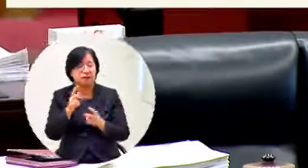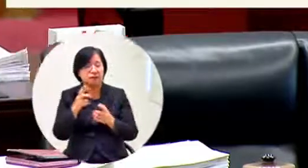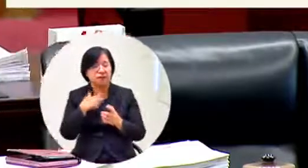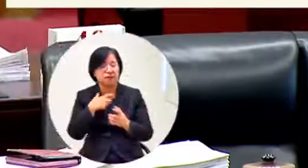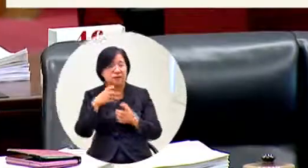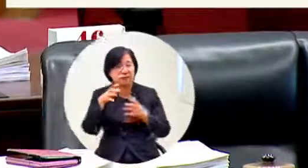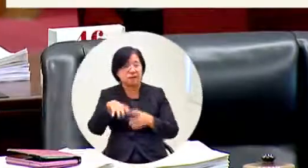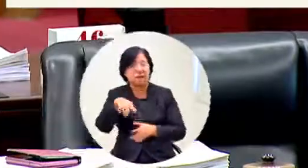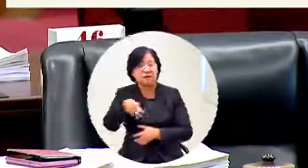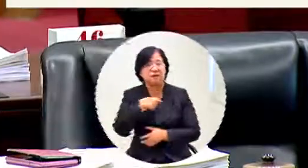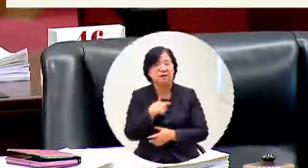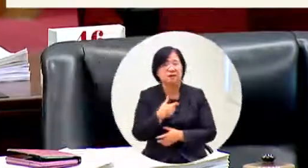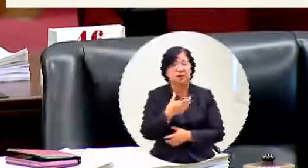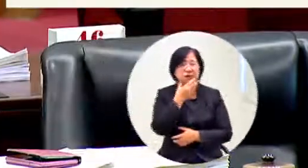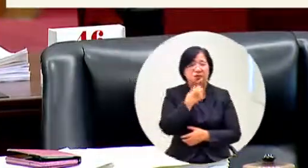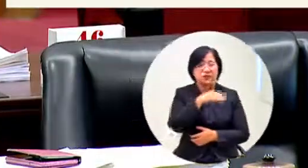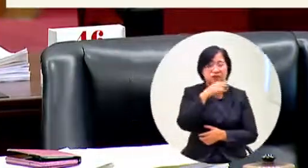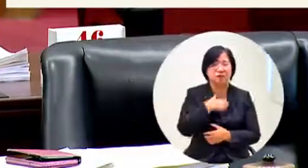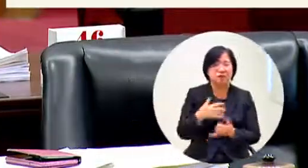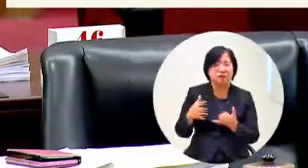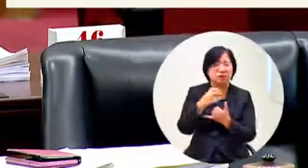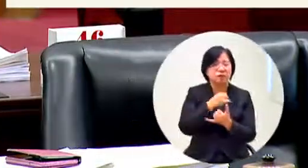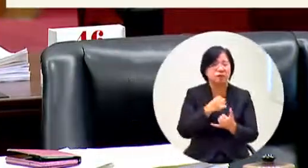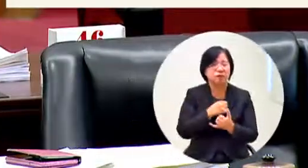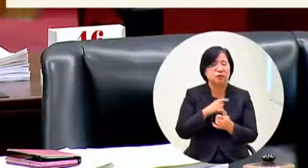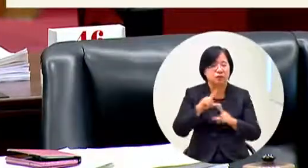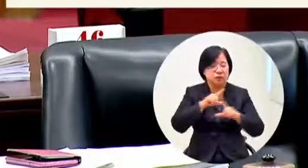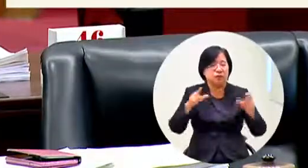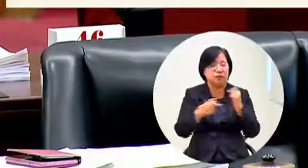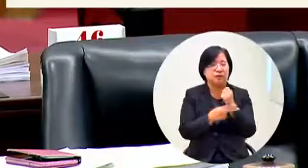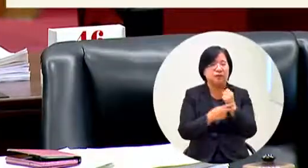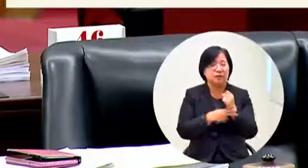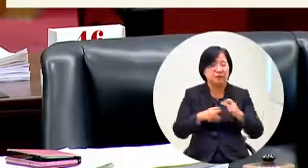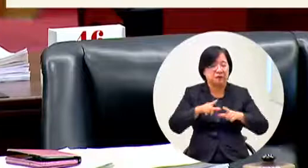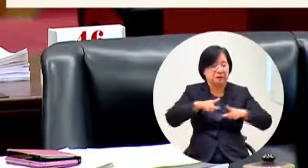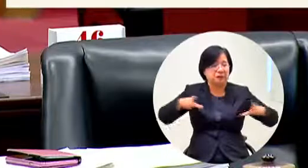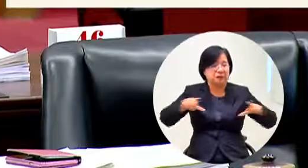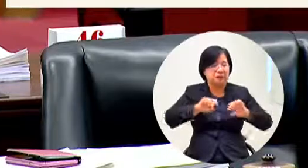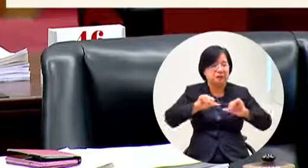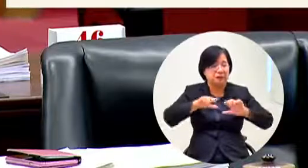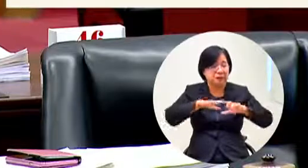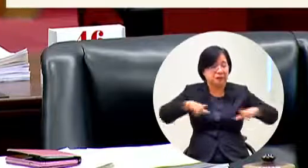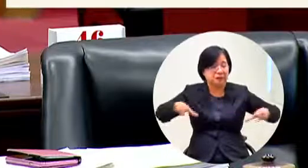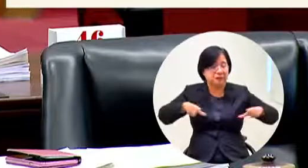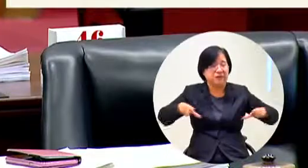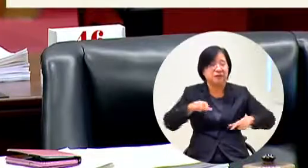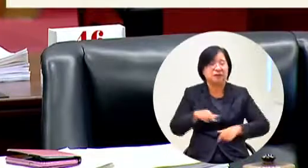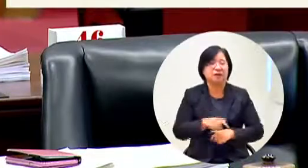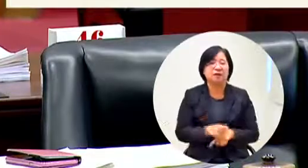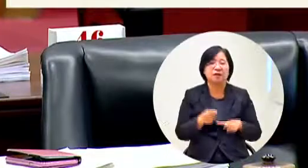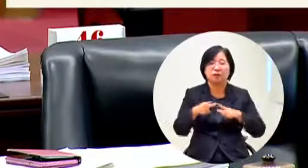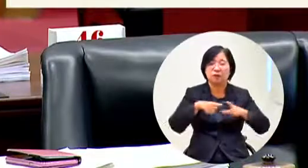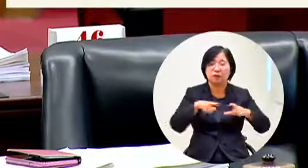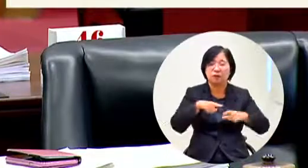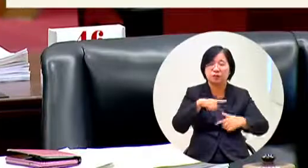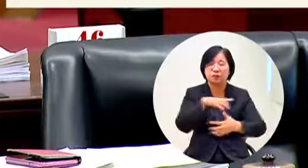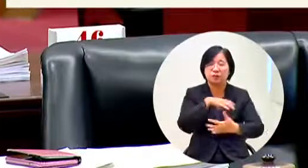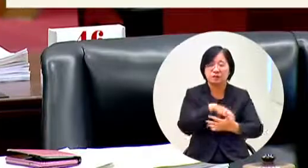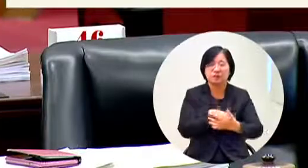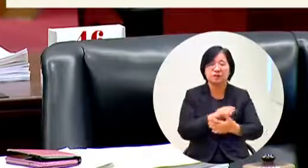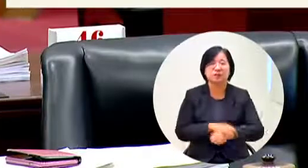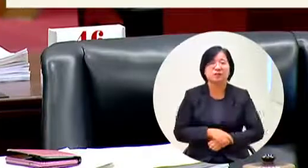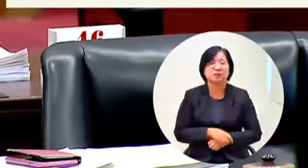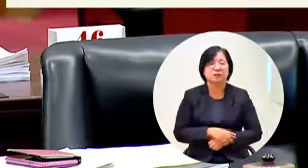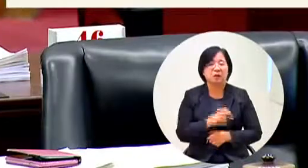是我们全国最大里，那福山里面积很大，而且他们已经在公园大概都已经逾20年